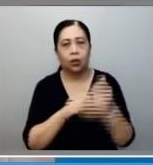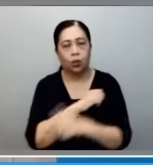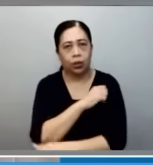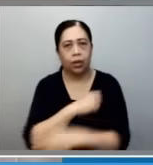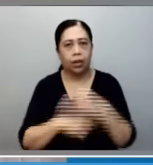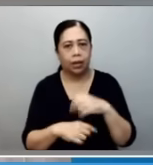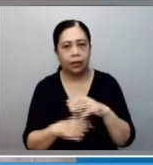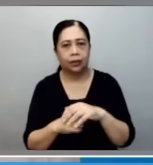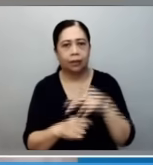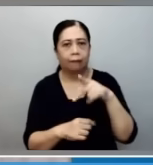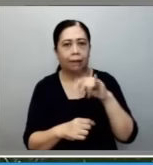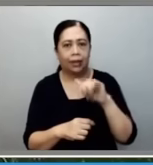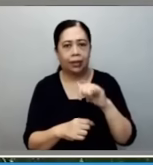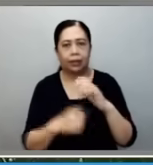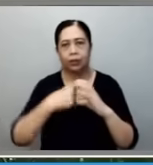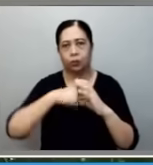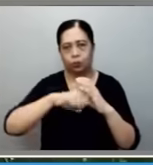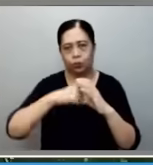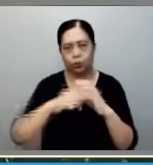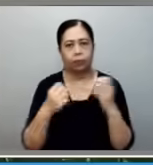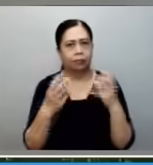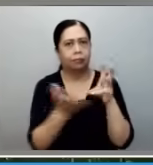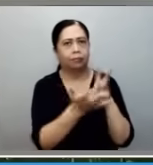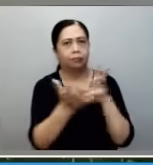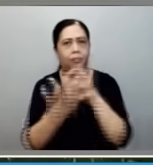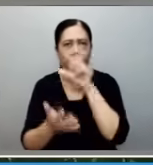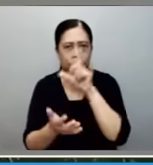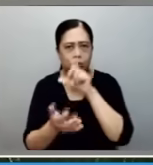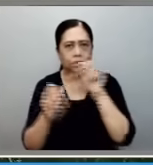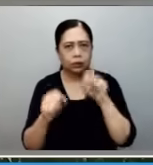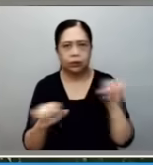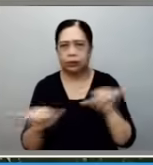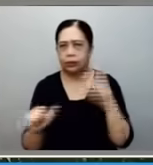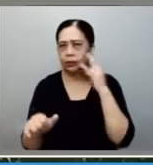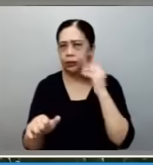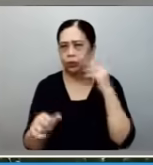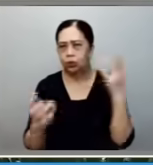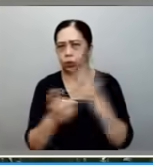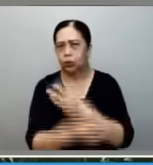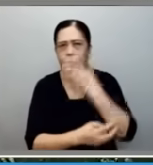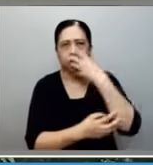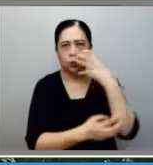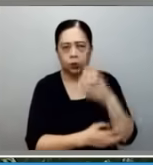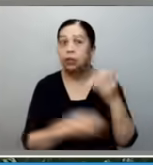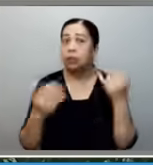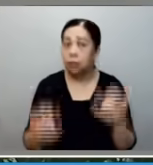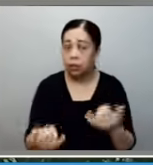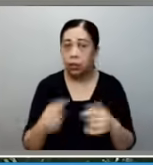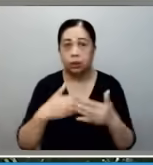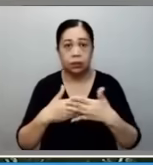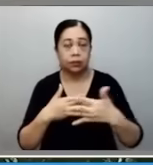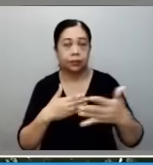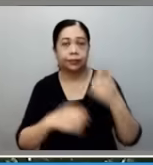Piri, Camarines Sur. Marami pang lugar sa Luzon ang posibleng makaranas na matitinding heat index ngayon at sa mga susunod na